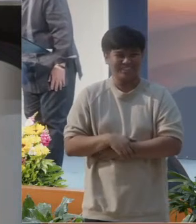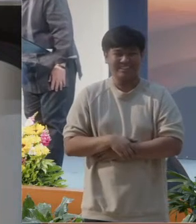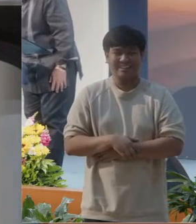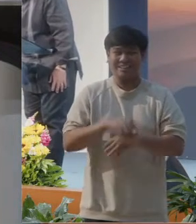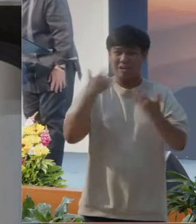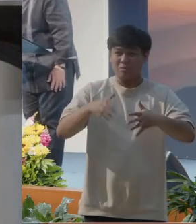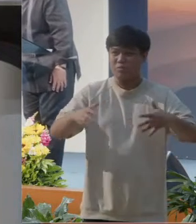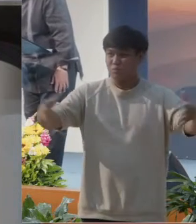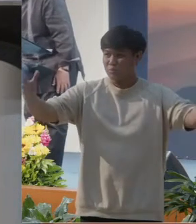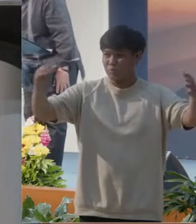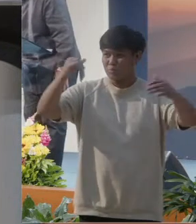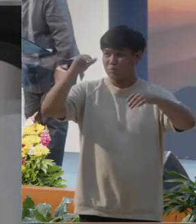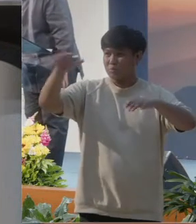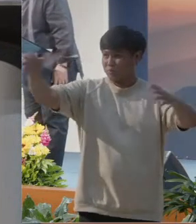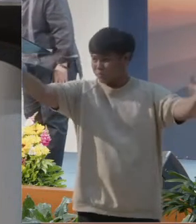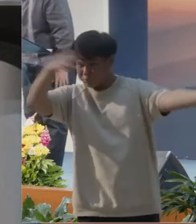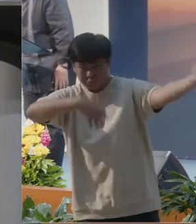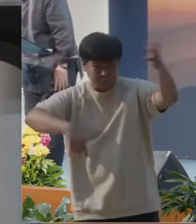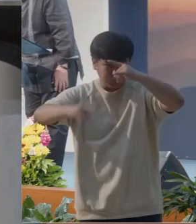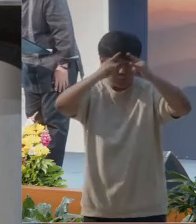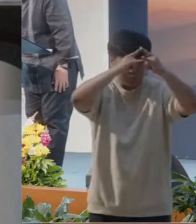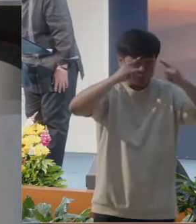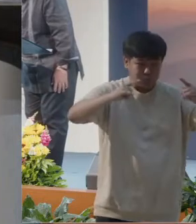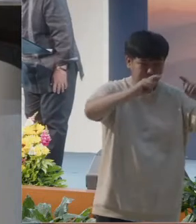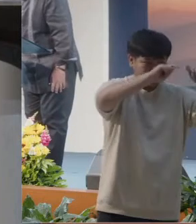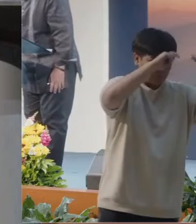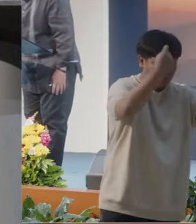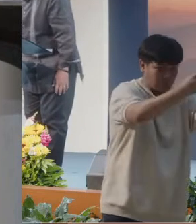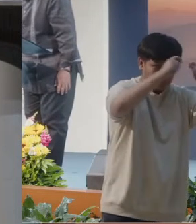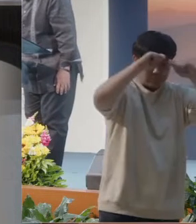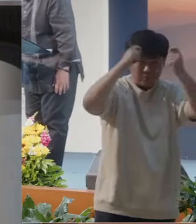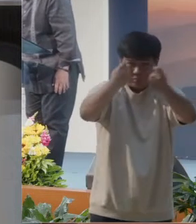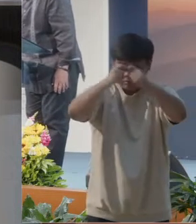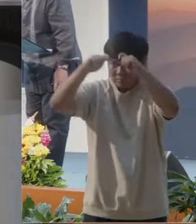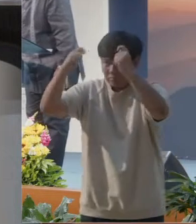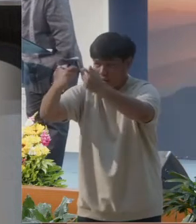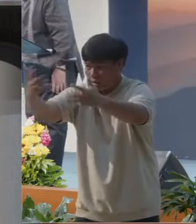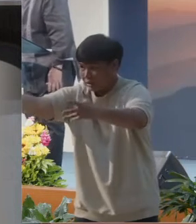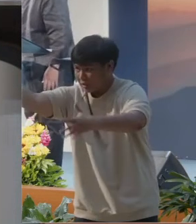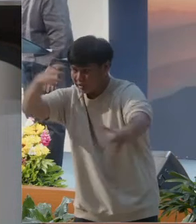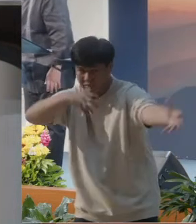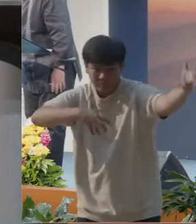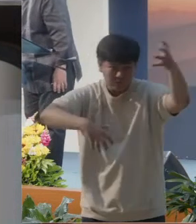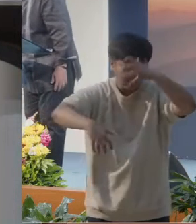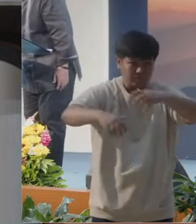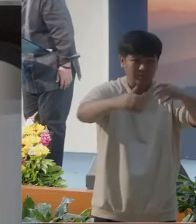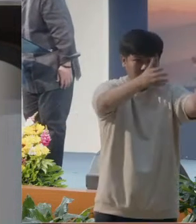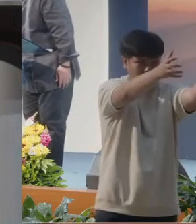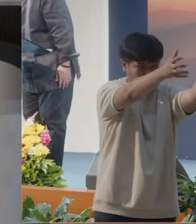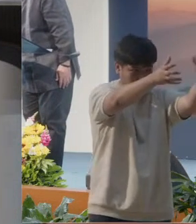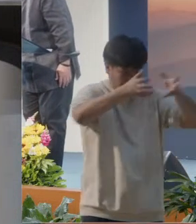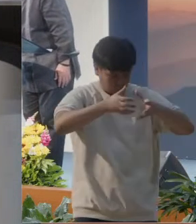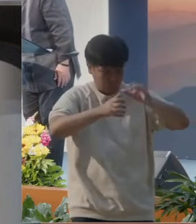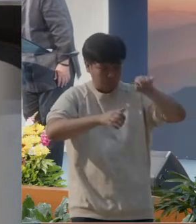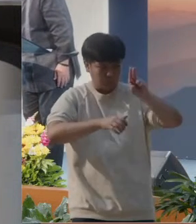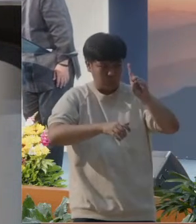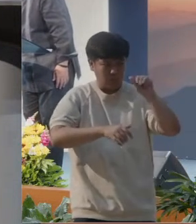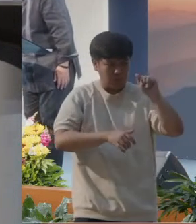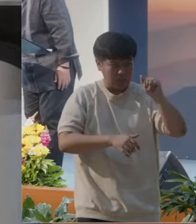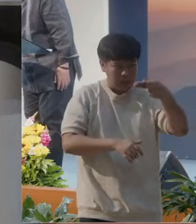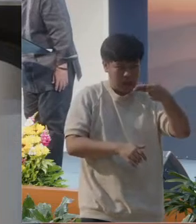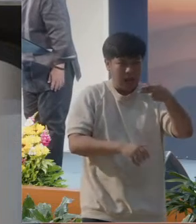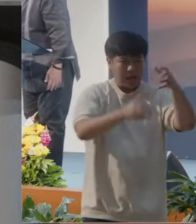Israel near tribe by tribe. And the tribe of Judah was taken. And he brought near the clans of Judah and the clans